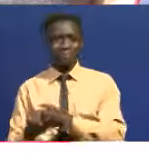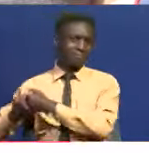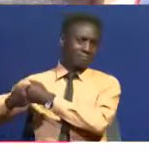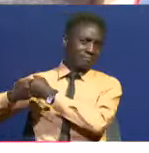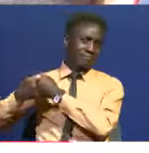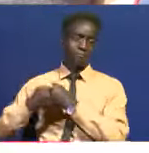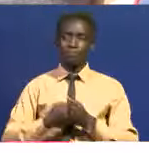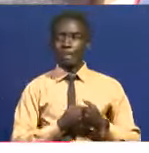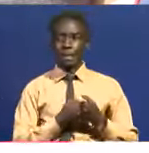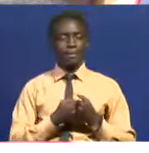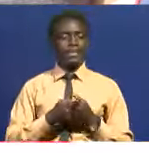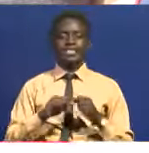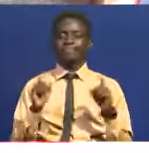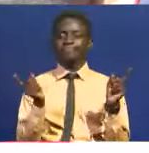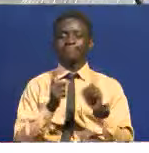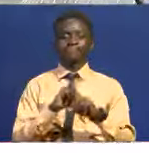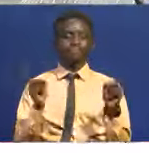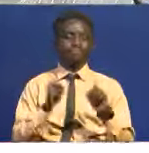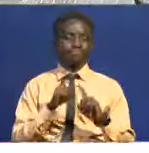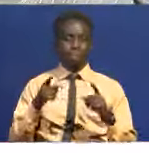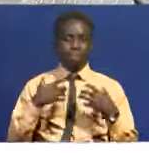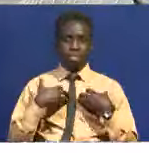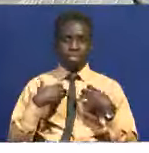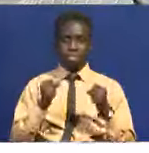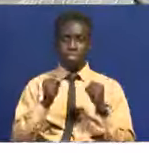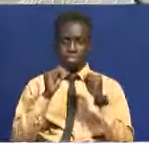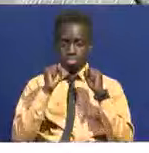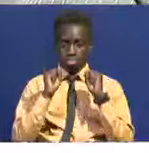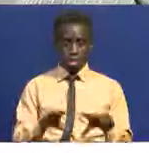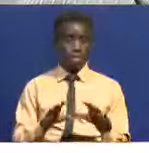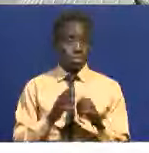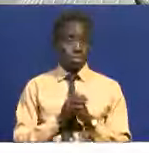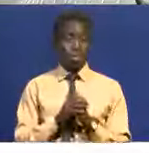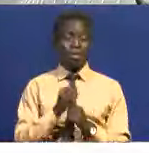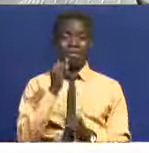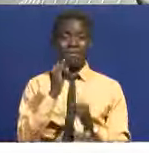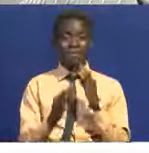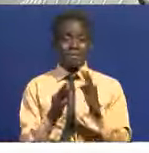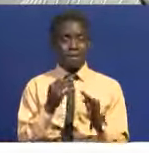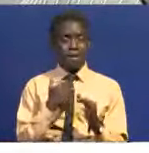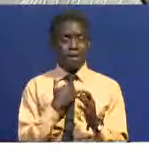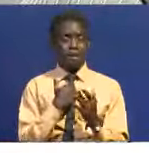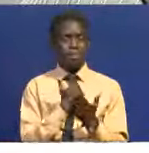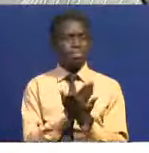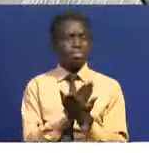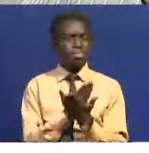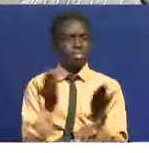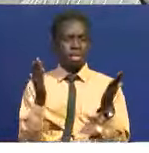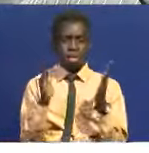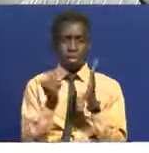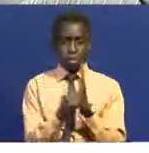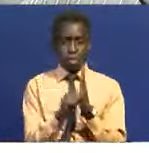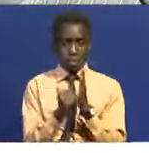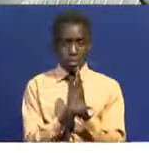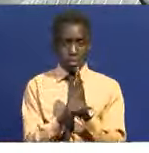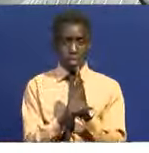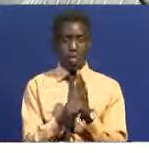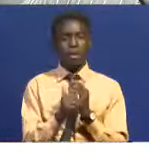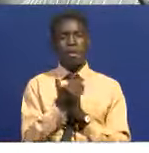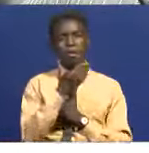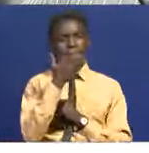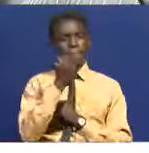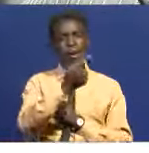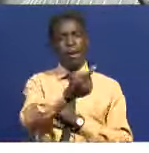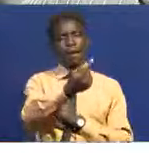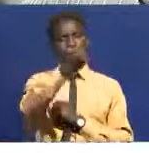very healthy for the Kenyan people. If there is any problem between them, they should even have come to the church and say, we